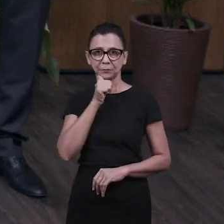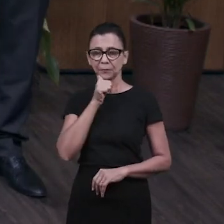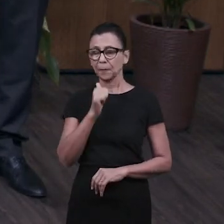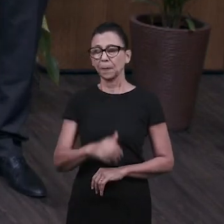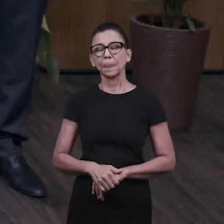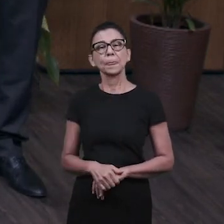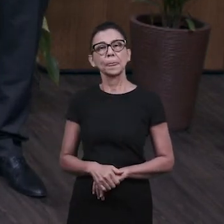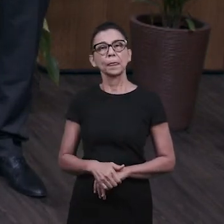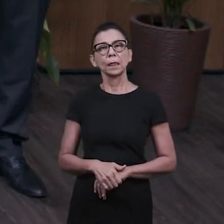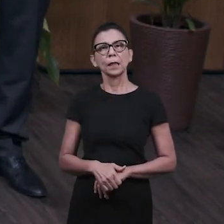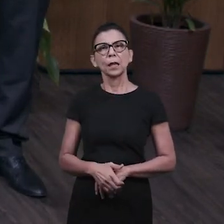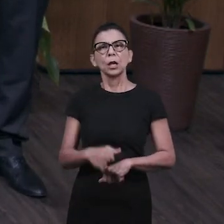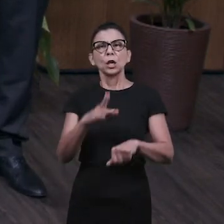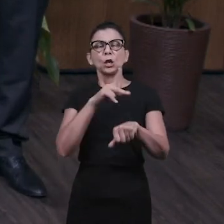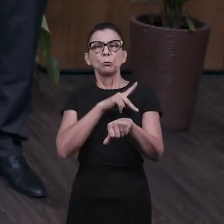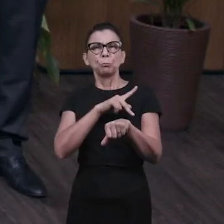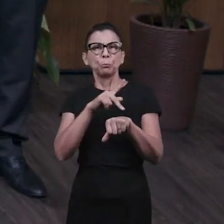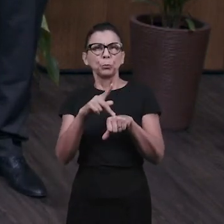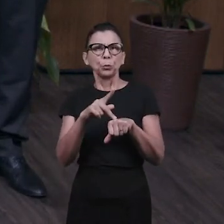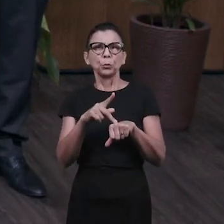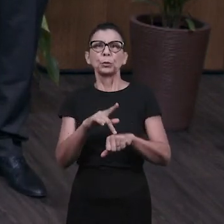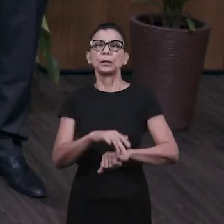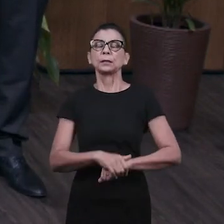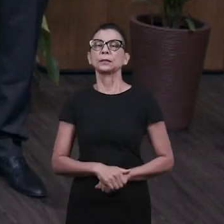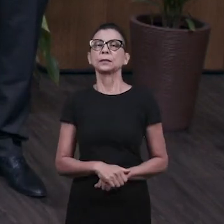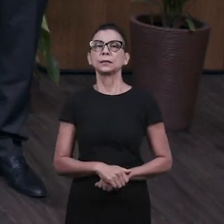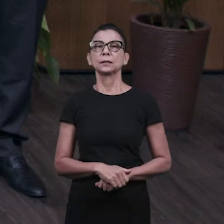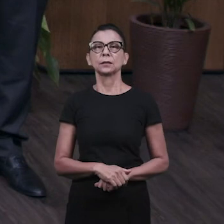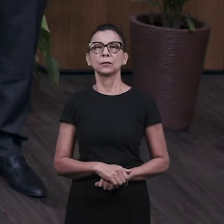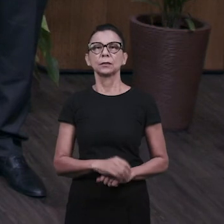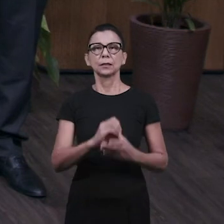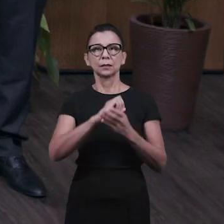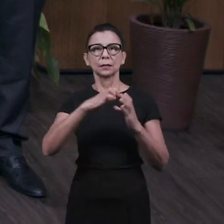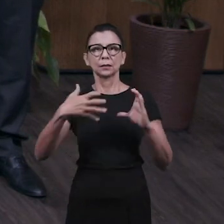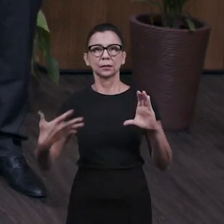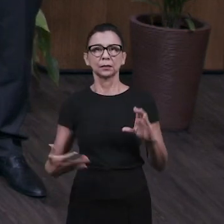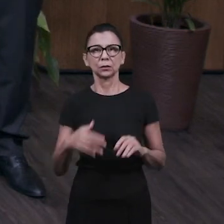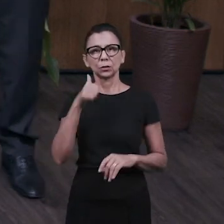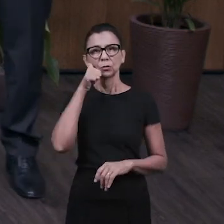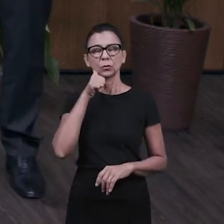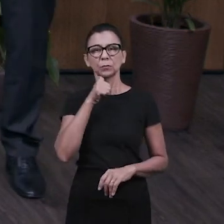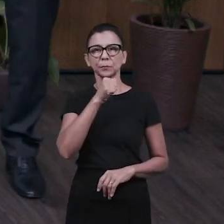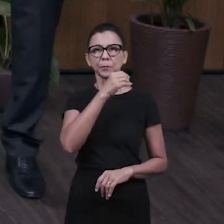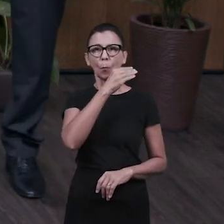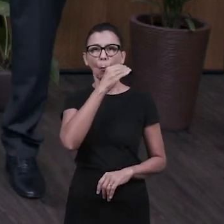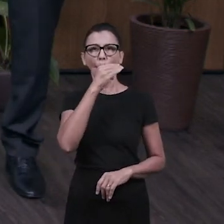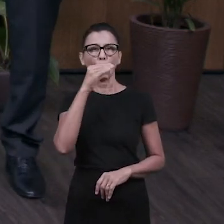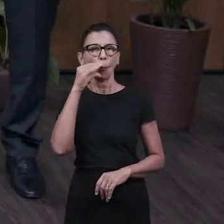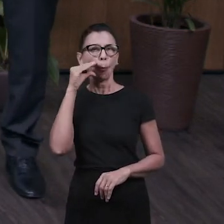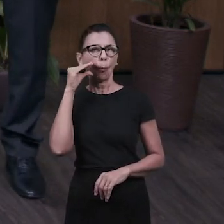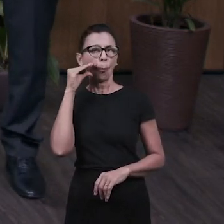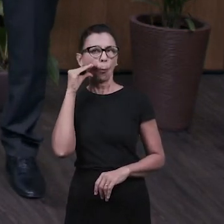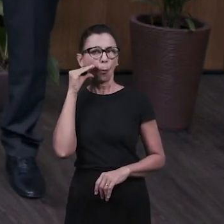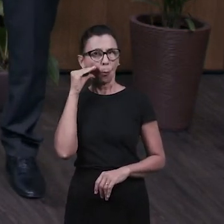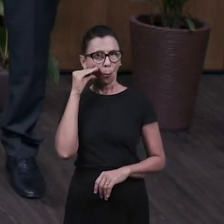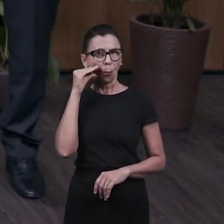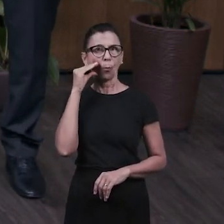une caractéristique d'une femme pure et vierge qui pointe vers l'Église